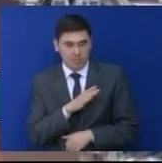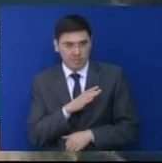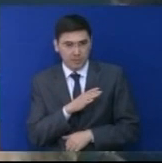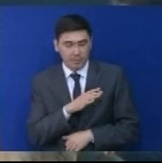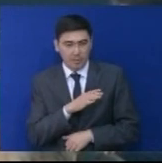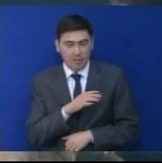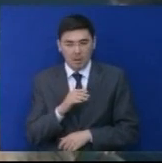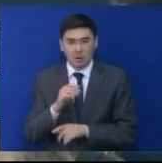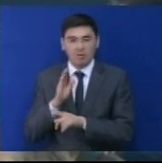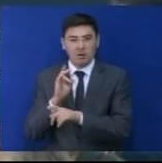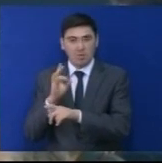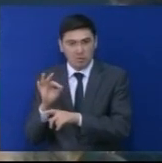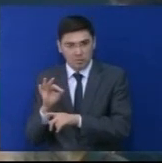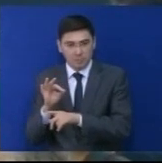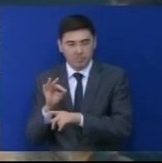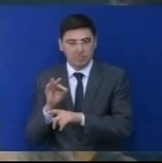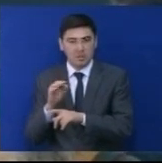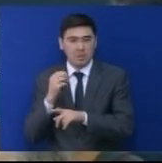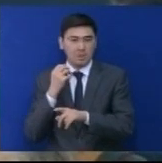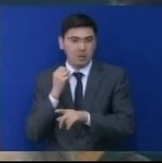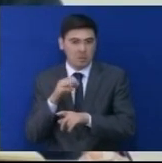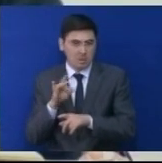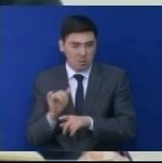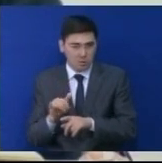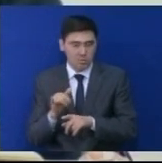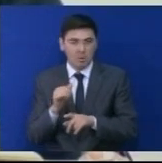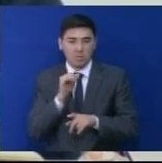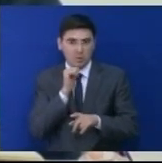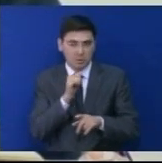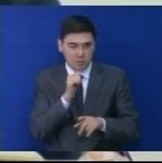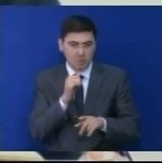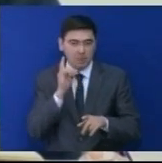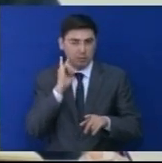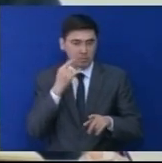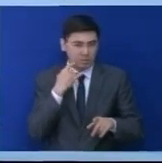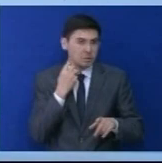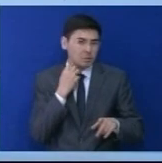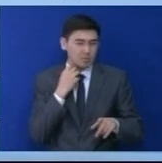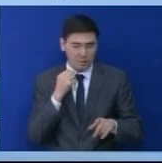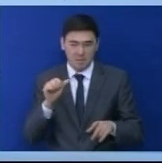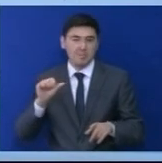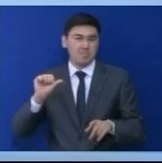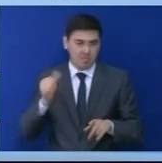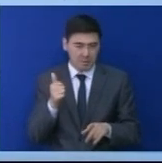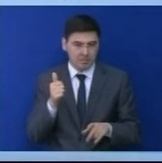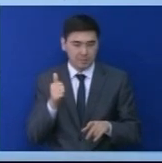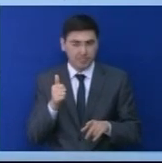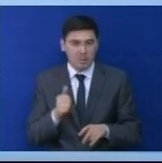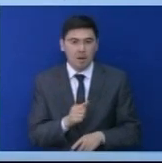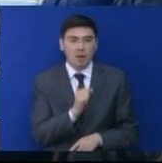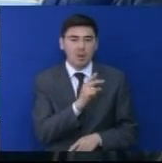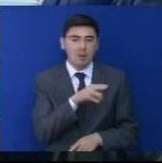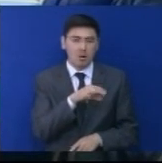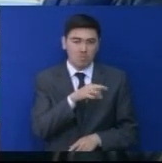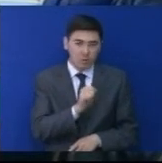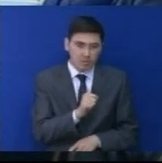показателям лидируют Восточно-Казахстанская, Атырауская, Костанайская, Павлодарская и Кызылординская области. А в Акмолинской области